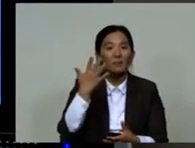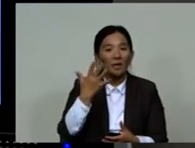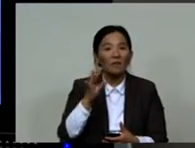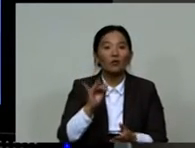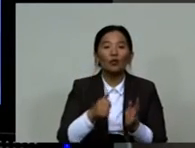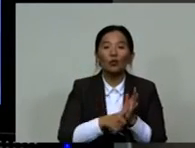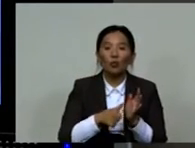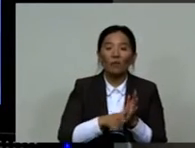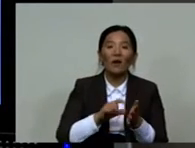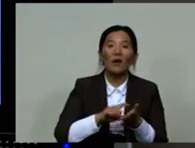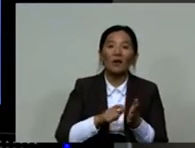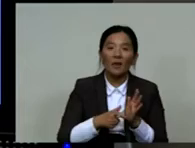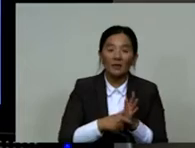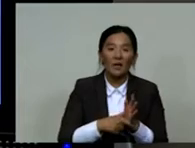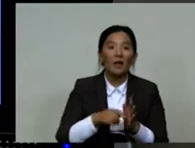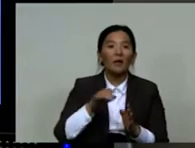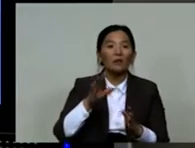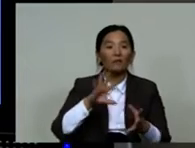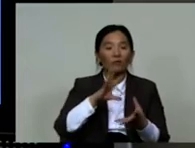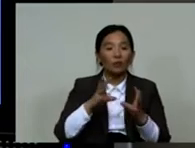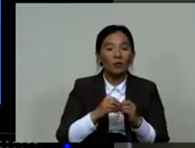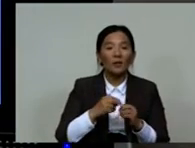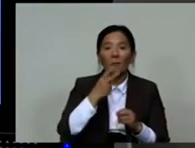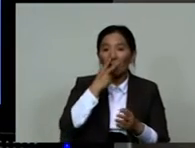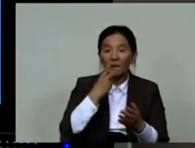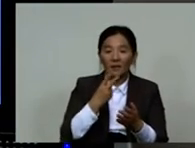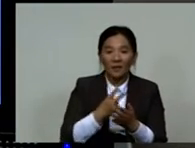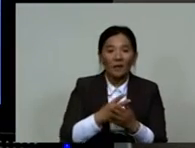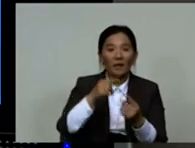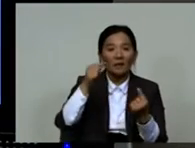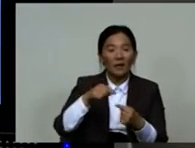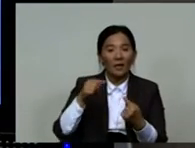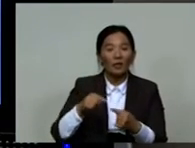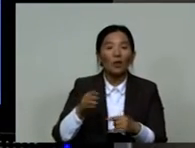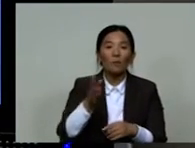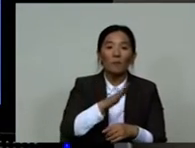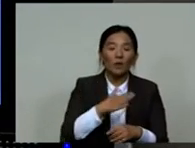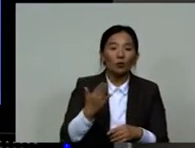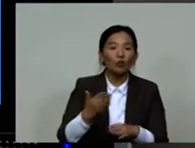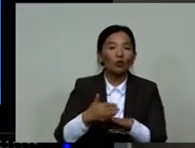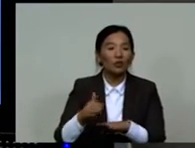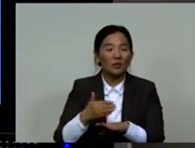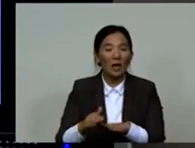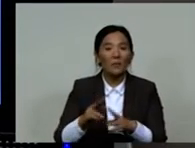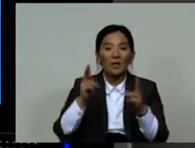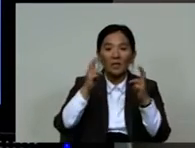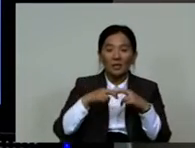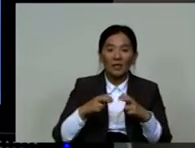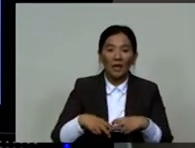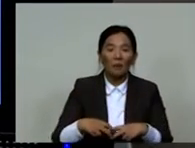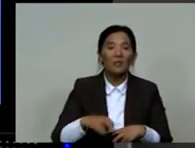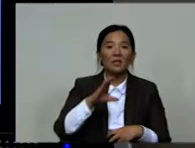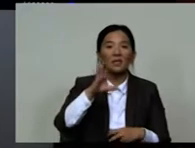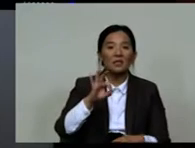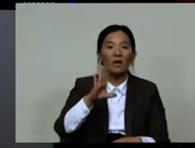класса. То есть для наглядного изображения соотношение между частями исследуемой